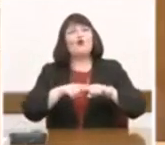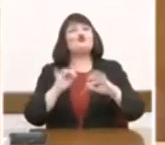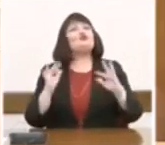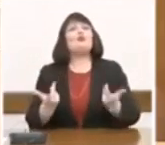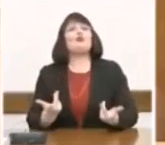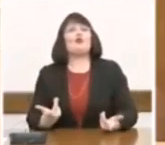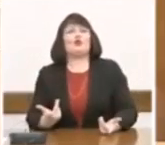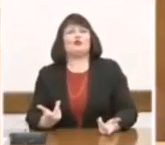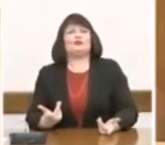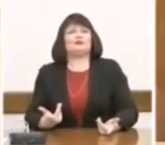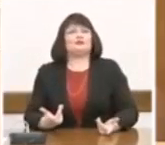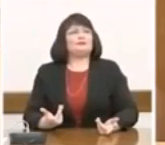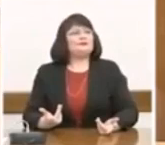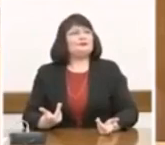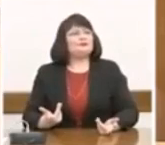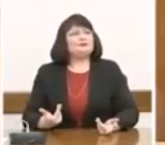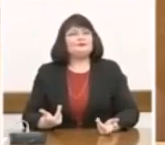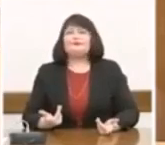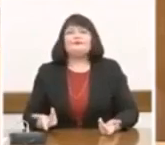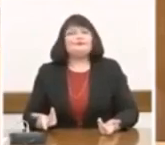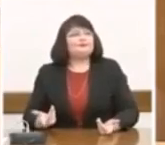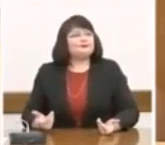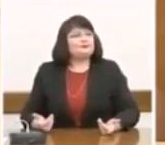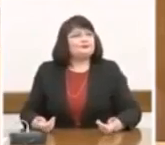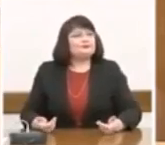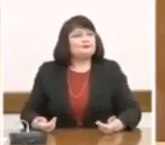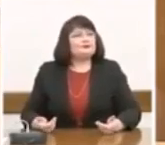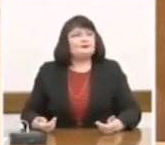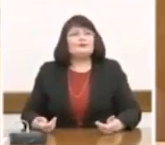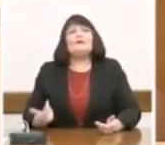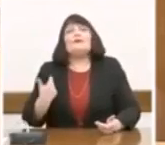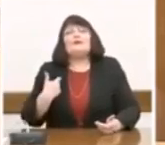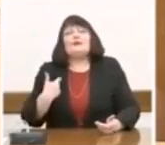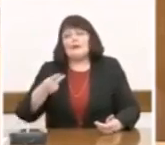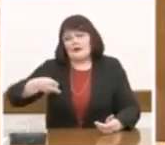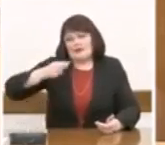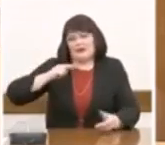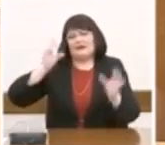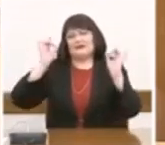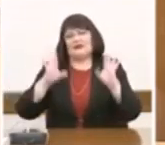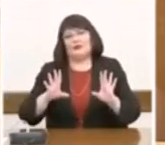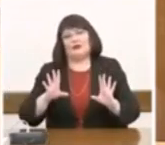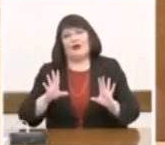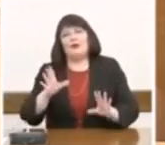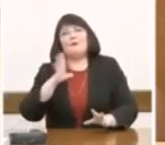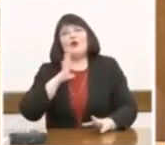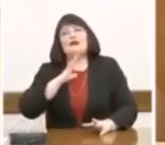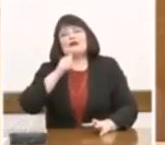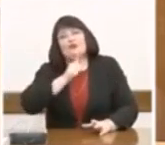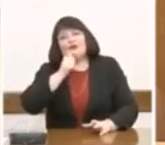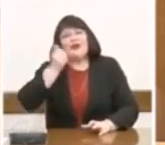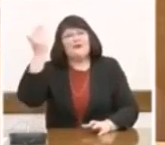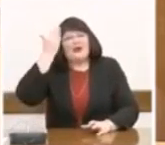σας χροκέρδειας κατά των πολιτών? Καμία απάντηση δεν παίρνουμε και δεν έχουμε πάρει μέχρι σήμερα σε όλα αυτά.